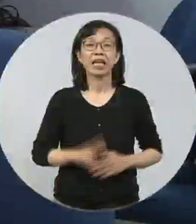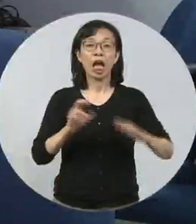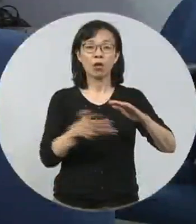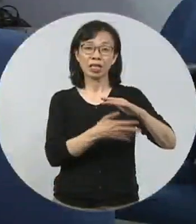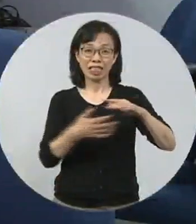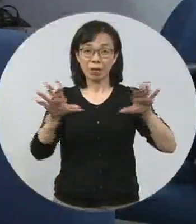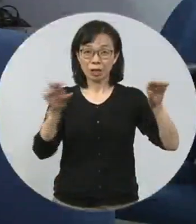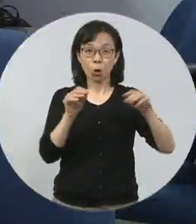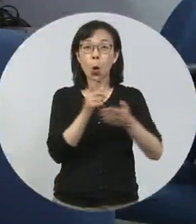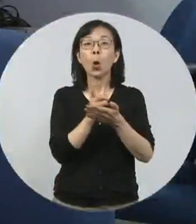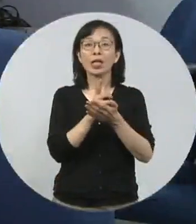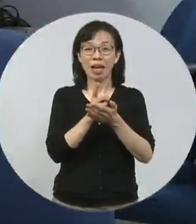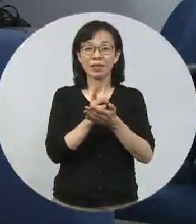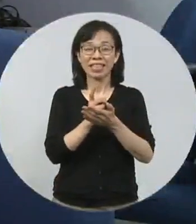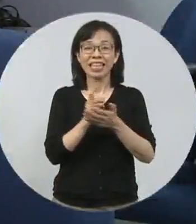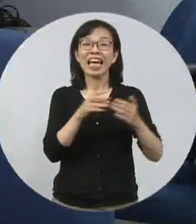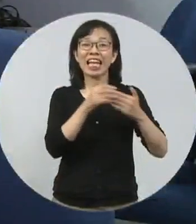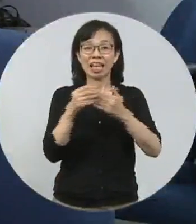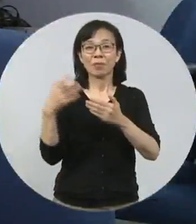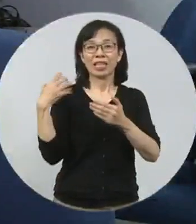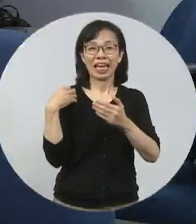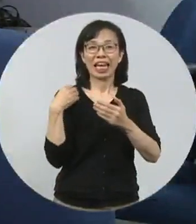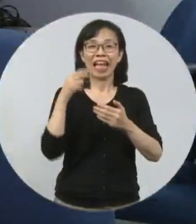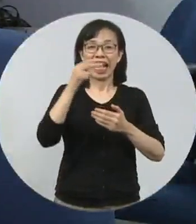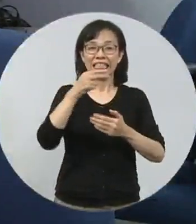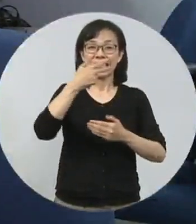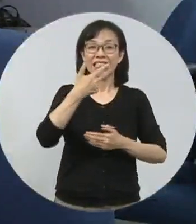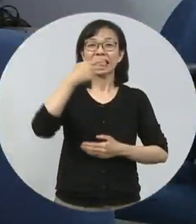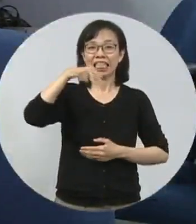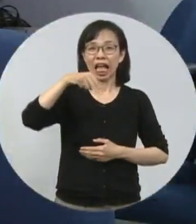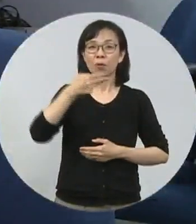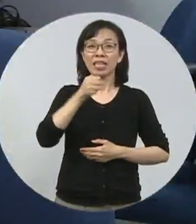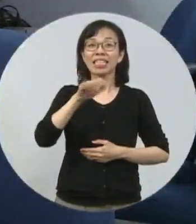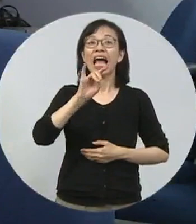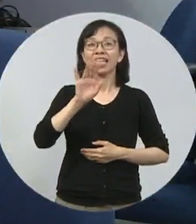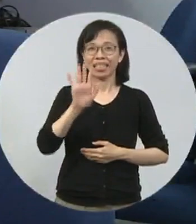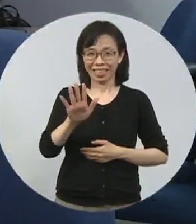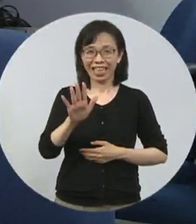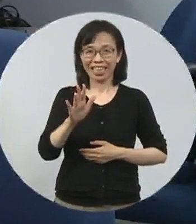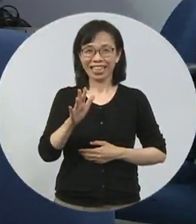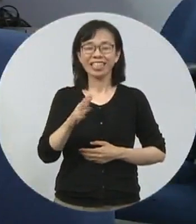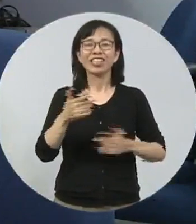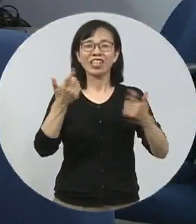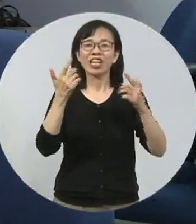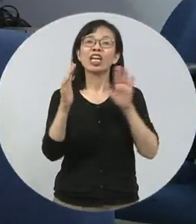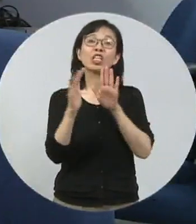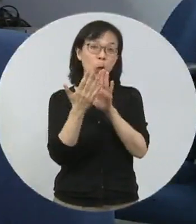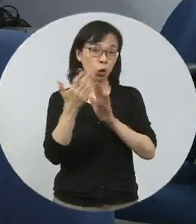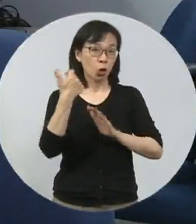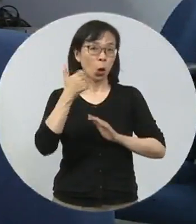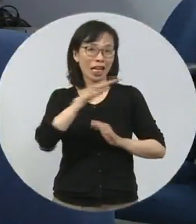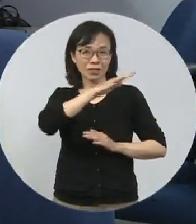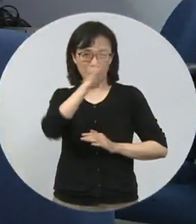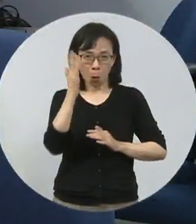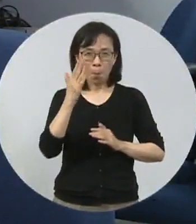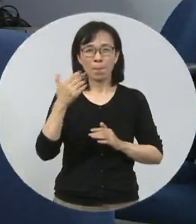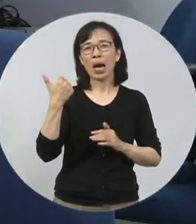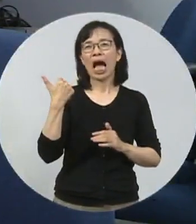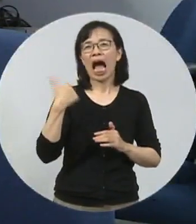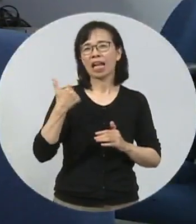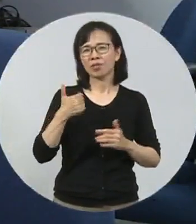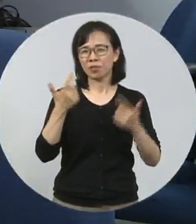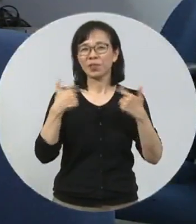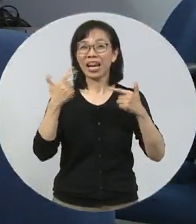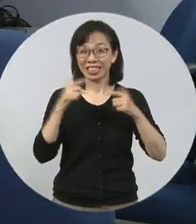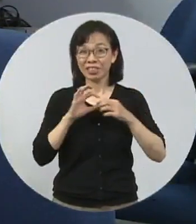富士総情報ナビナビゲーターの西名美咲です。さあ皆さん、いよいよ夏本番、暑い日が続いていますが、体調など崩され